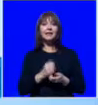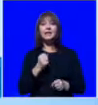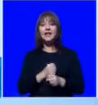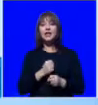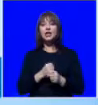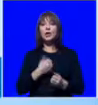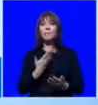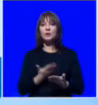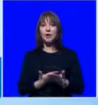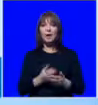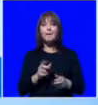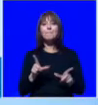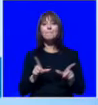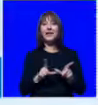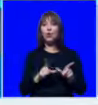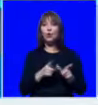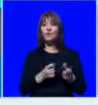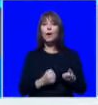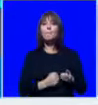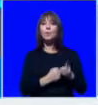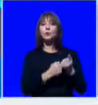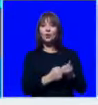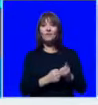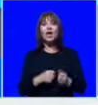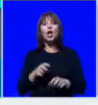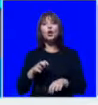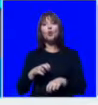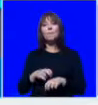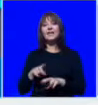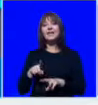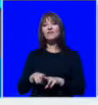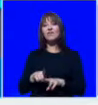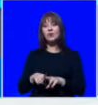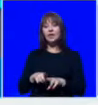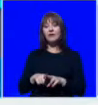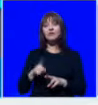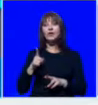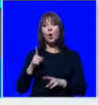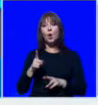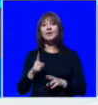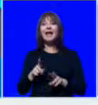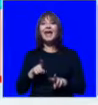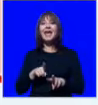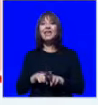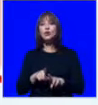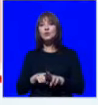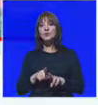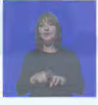съвет? Димитър Манолов от Подкрепа и Добрин Иванов от Асоциацията на индустриалния капитал.